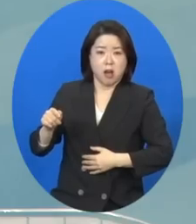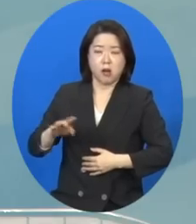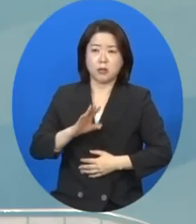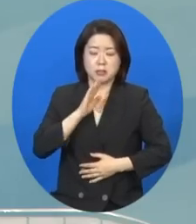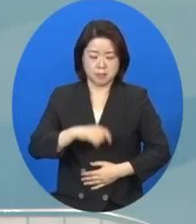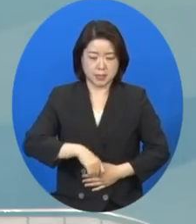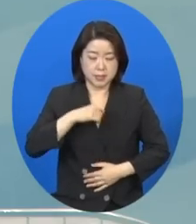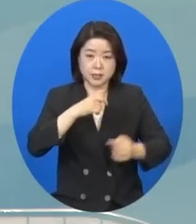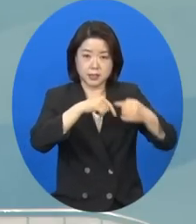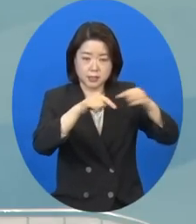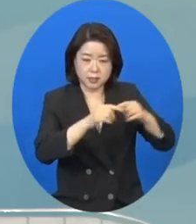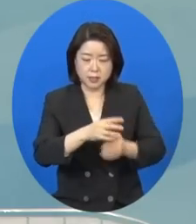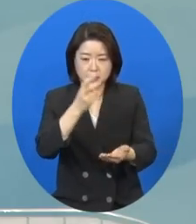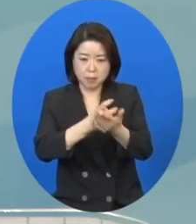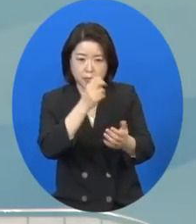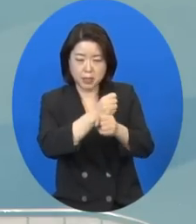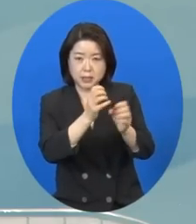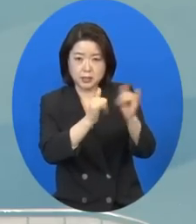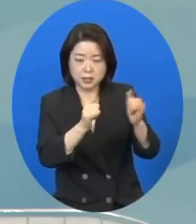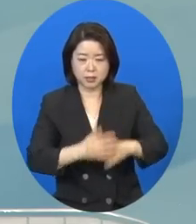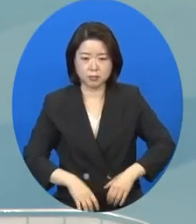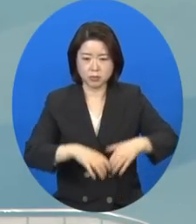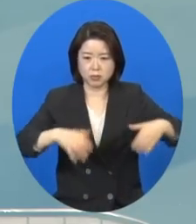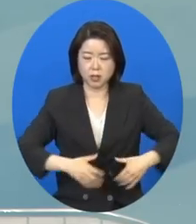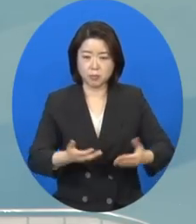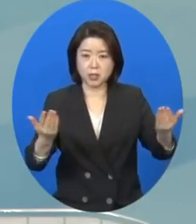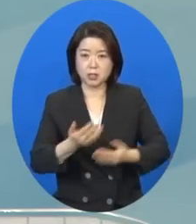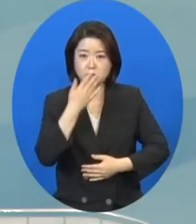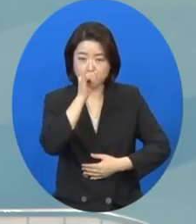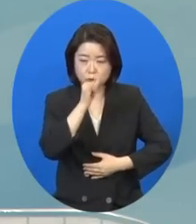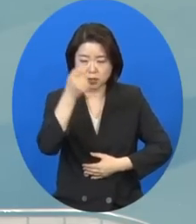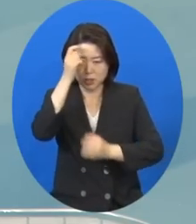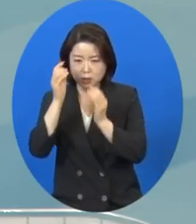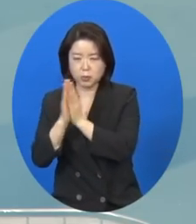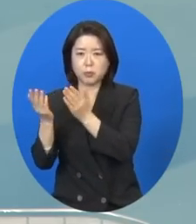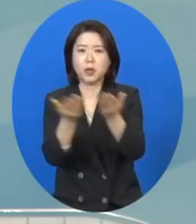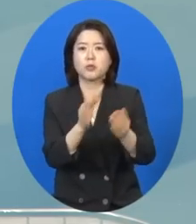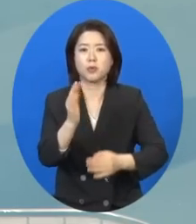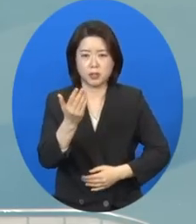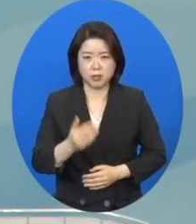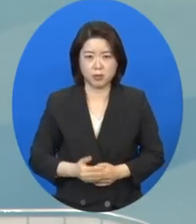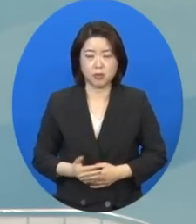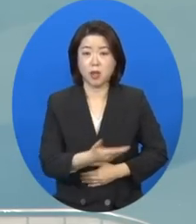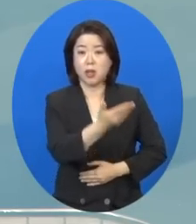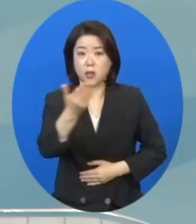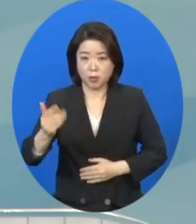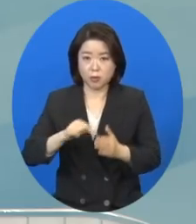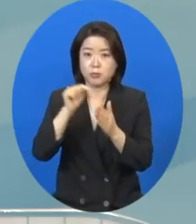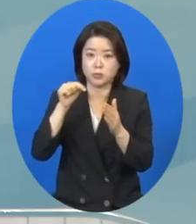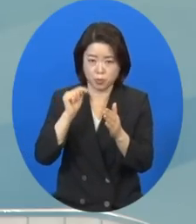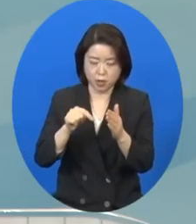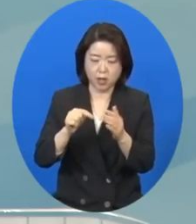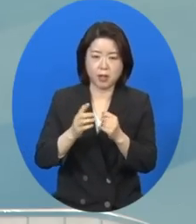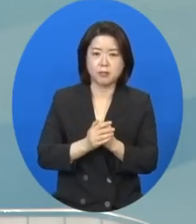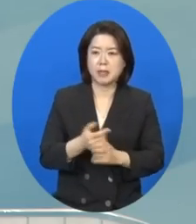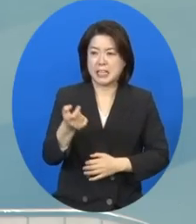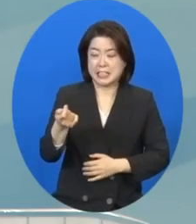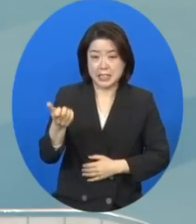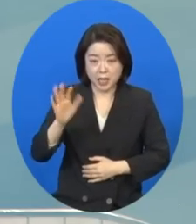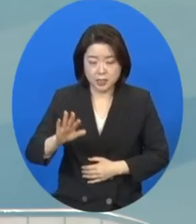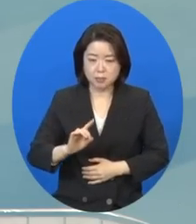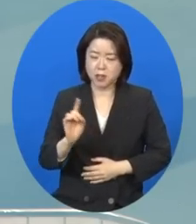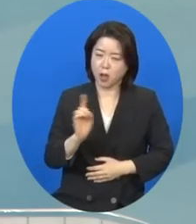정치인들과 입법자들이 담대하게 일할 수 있도록 기도해야 합니다 그러므로 여러분 중에 작더라도